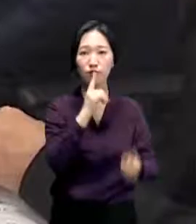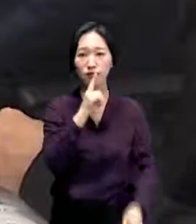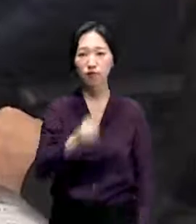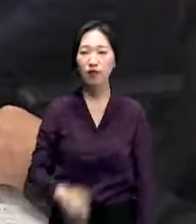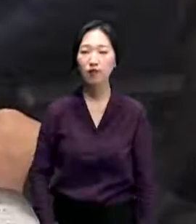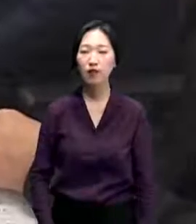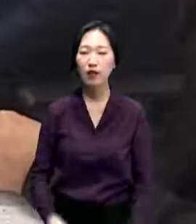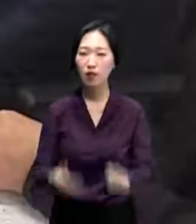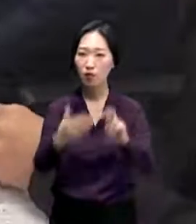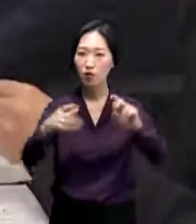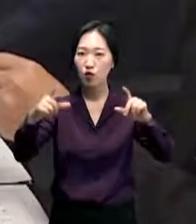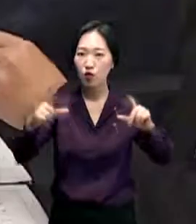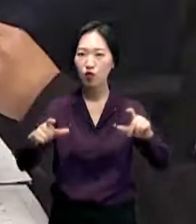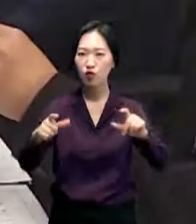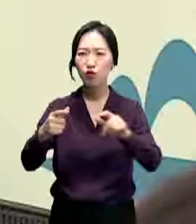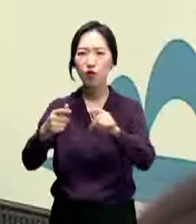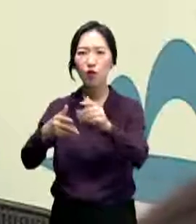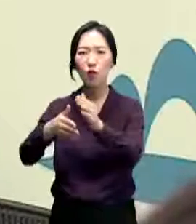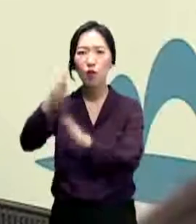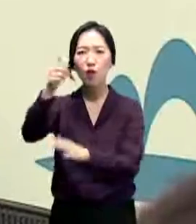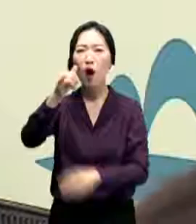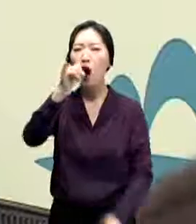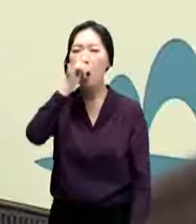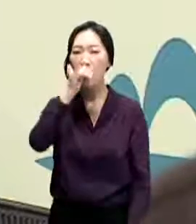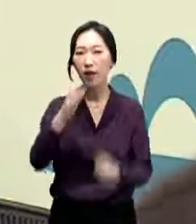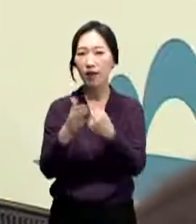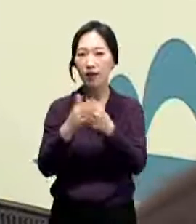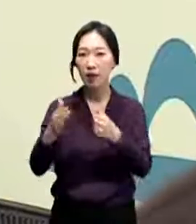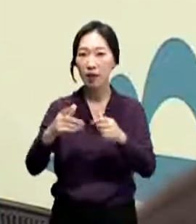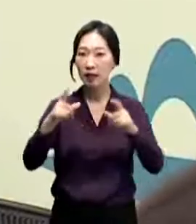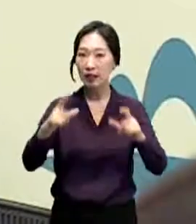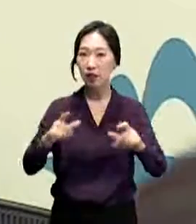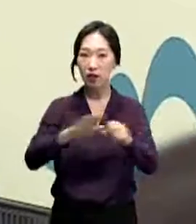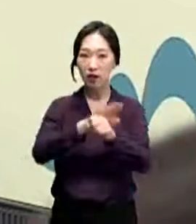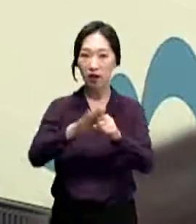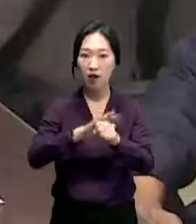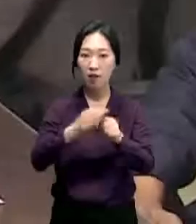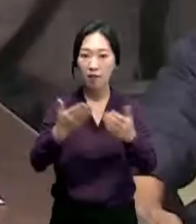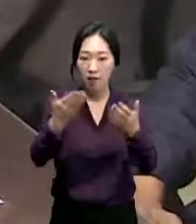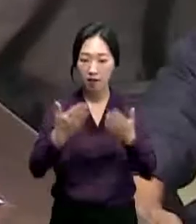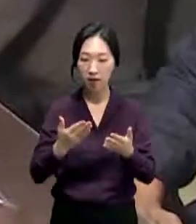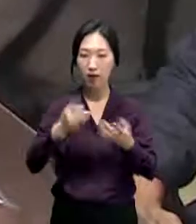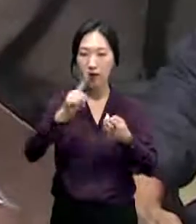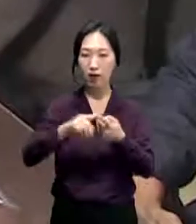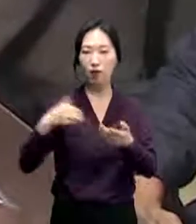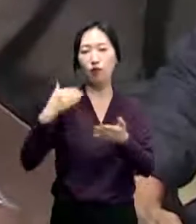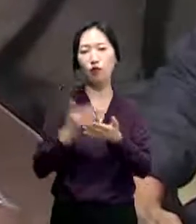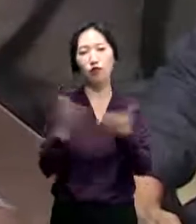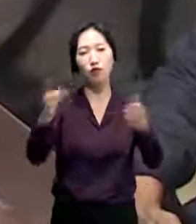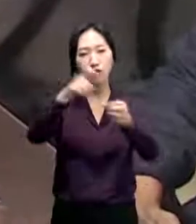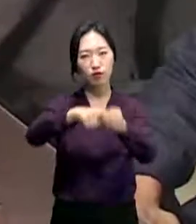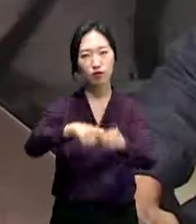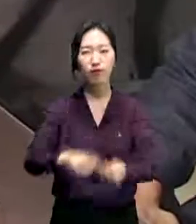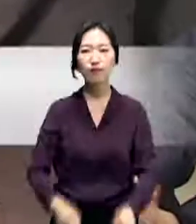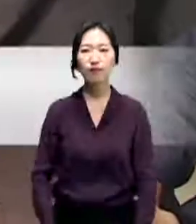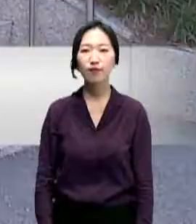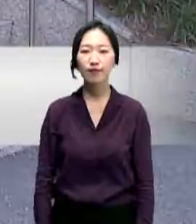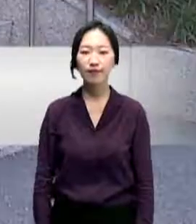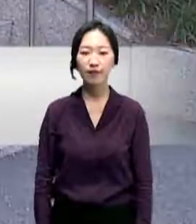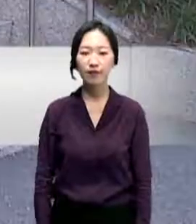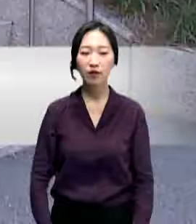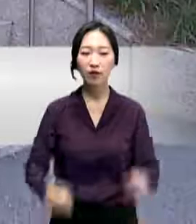출구에 위치한 만큼 재능기부를 통해 지역에서 받은 사랑을 주민들에게 돌려준다는 취지입니다 겨울이